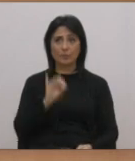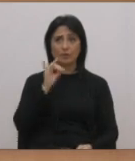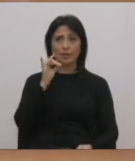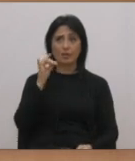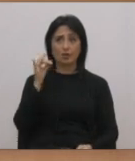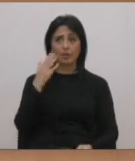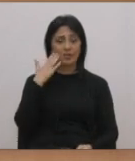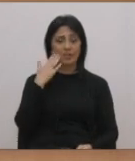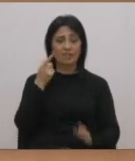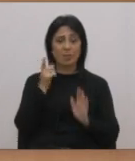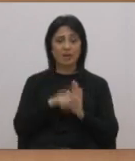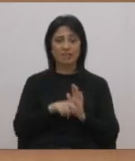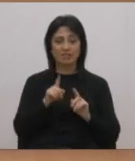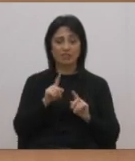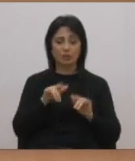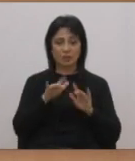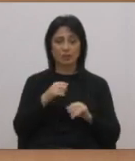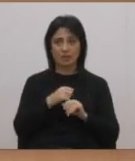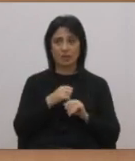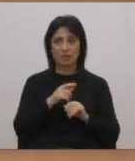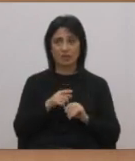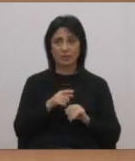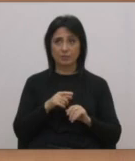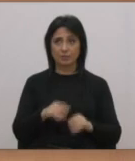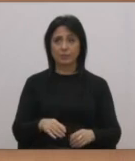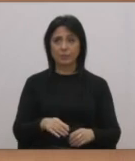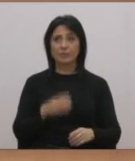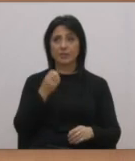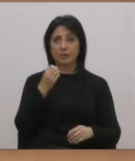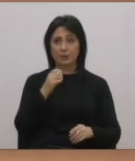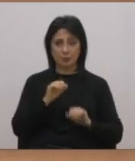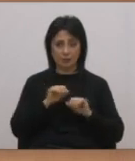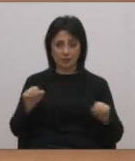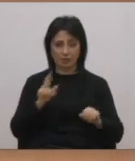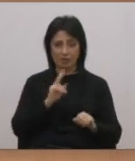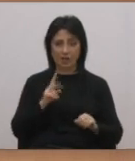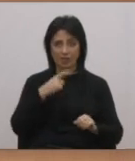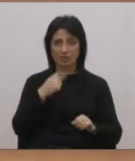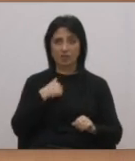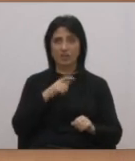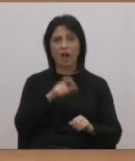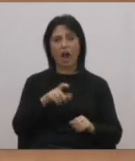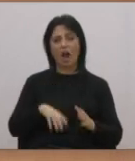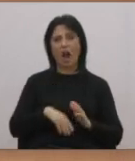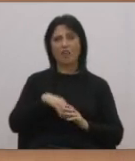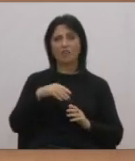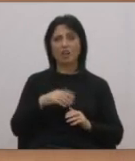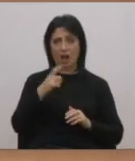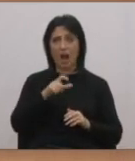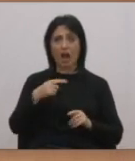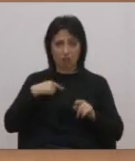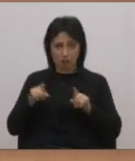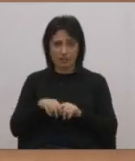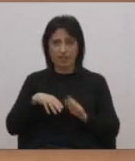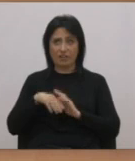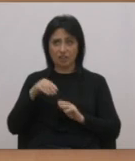ისტორიულად სამარცხვინო საქმეს ჩადიხართ. Და კიდევ ბედავს ვიღაც თქვას, რომ ჩვენ ხალხმა აგვირჩია. Მე ხალხმა ჩვენც